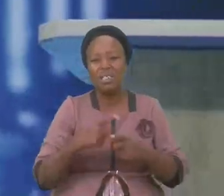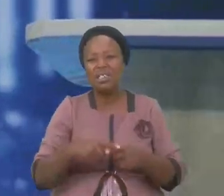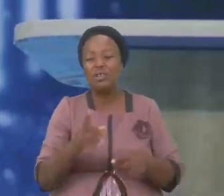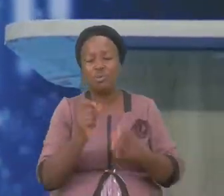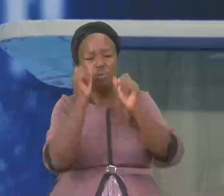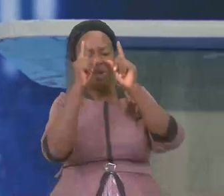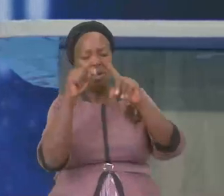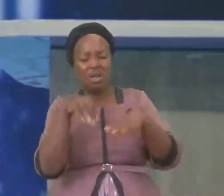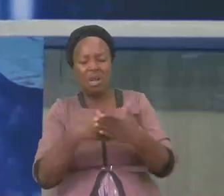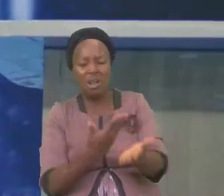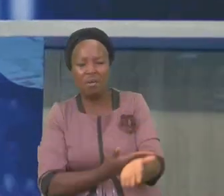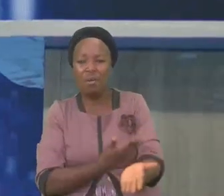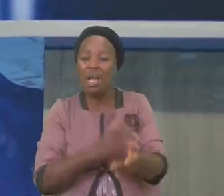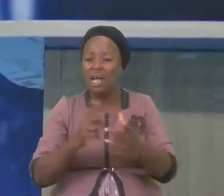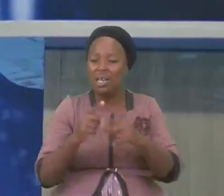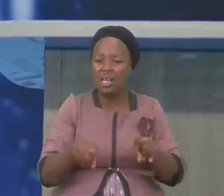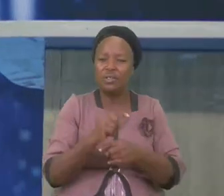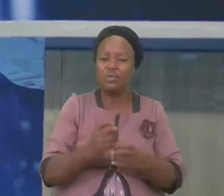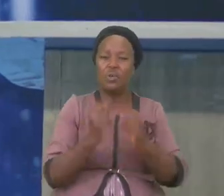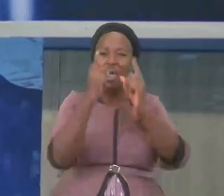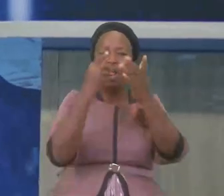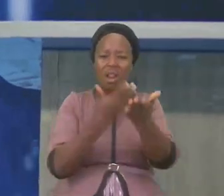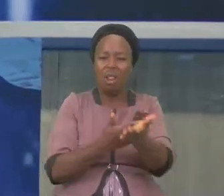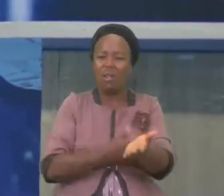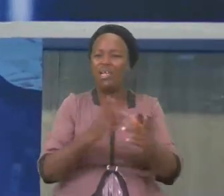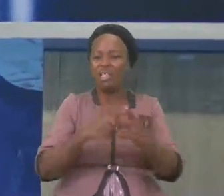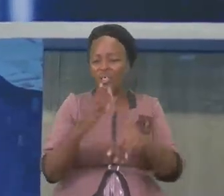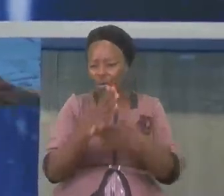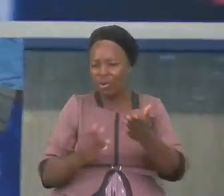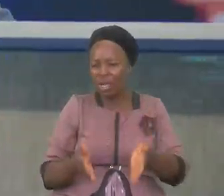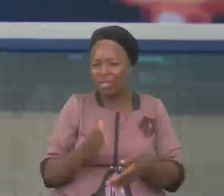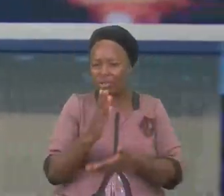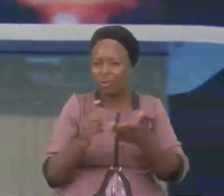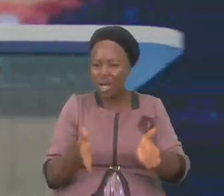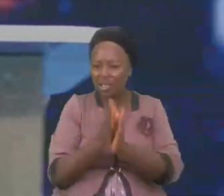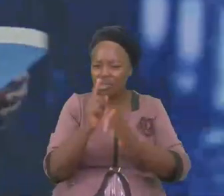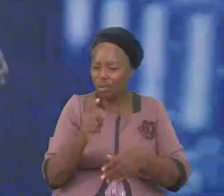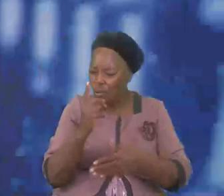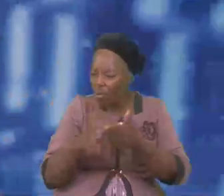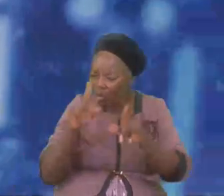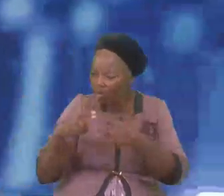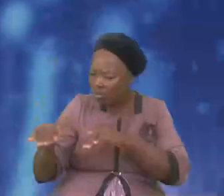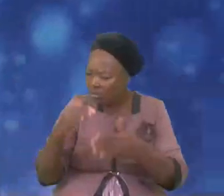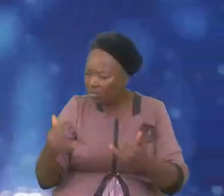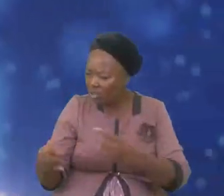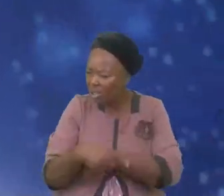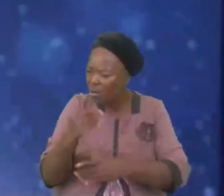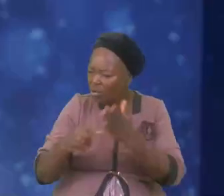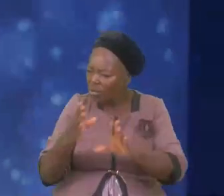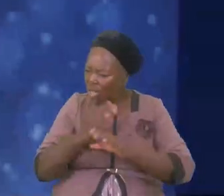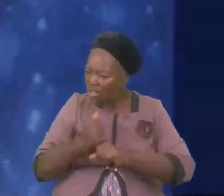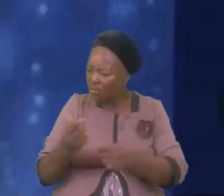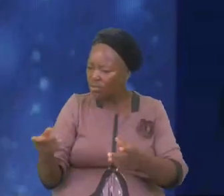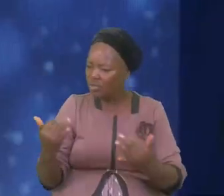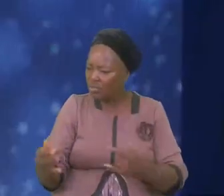te réveilles le matin et comme tu te réveilles et quelqu'un te demande, qu'est-ce que tu vas faire aujourd'hui? Qu'est-ce que tu, où tu, où iras-tu? Qu'est-ce que tu